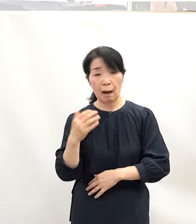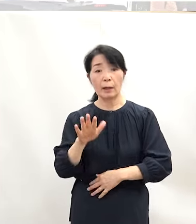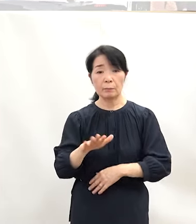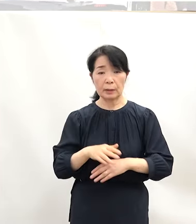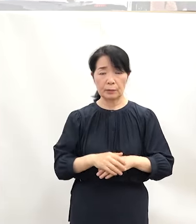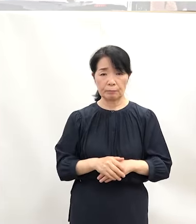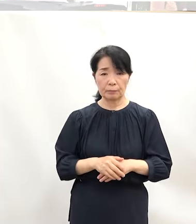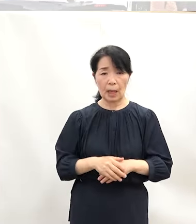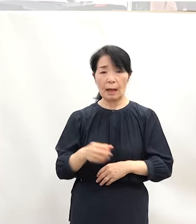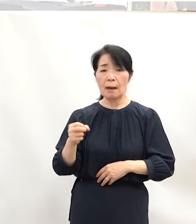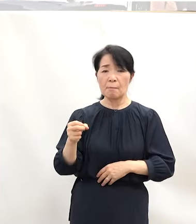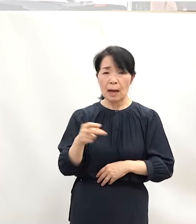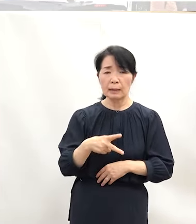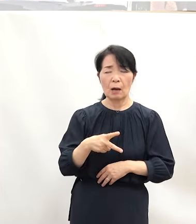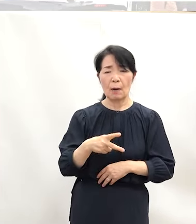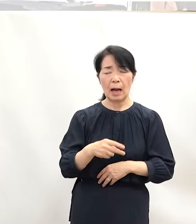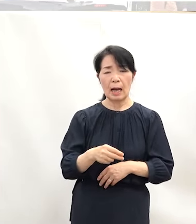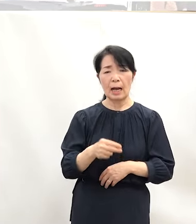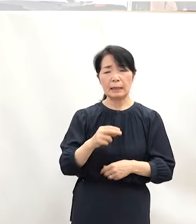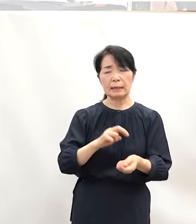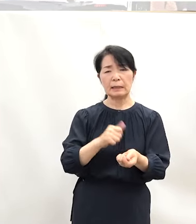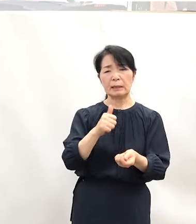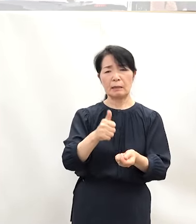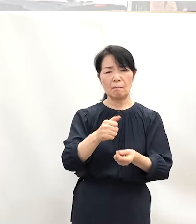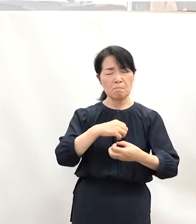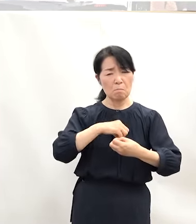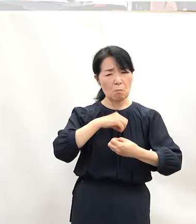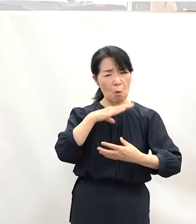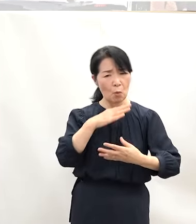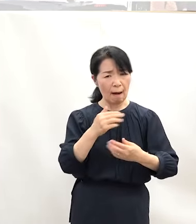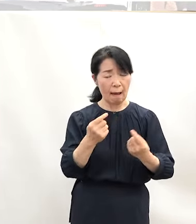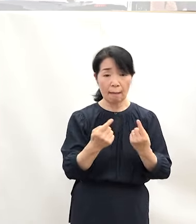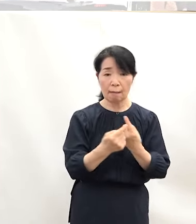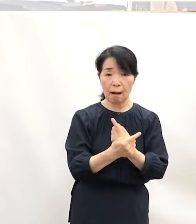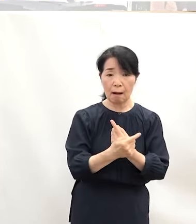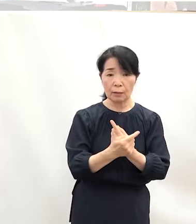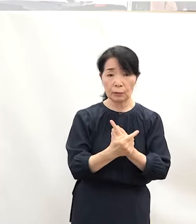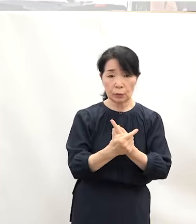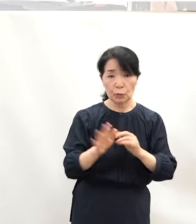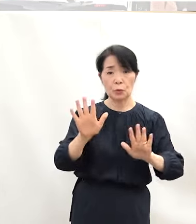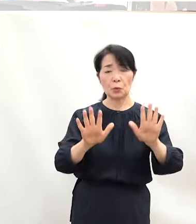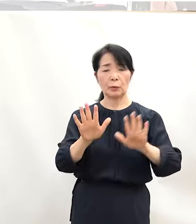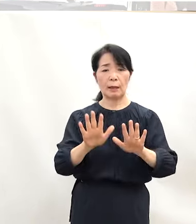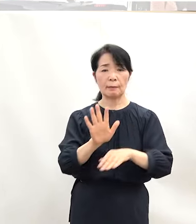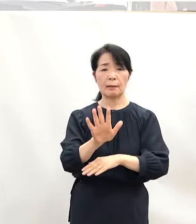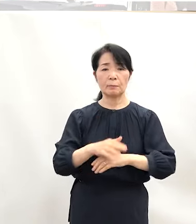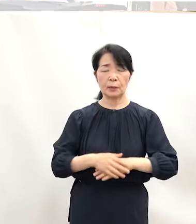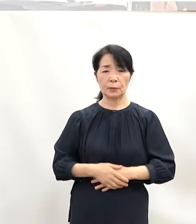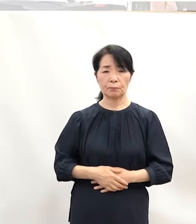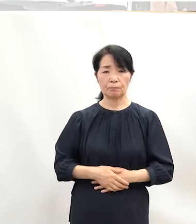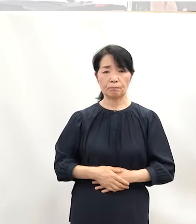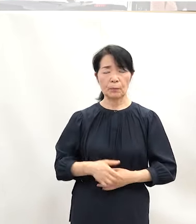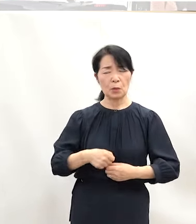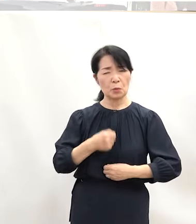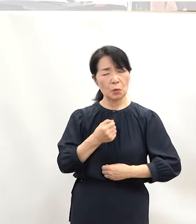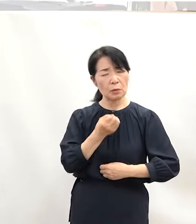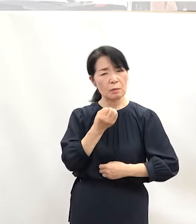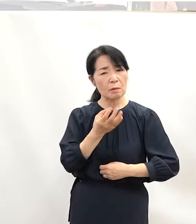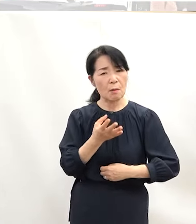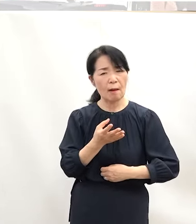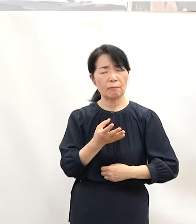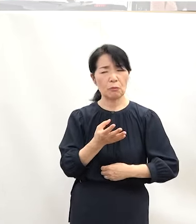者さんがかなり高齢化してるんです。ですから高齢化してる中なんで、まあ、 正直言えば休日の診療まで体